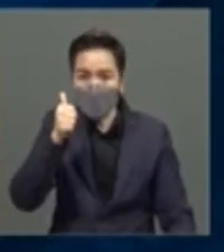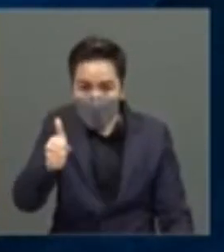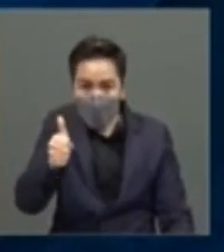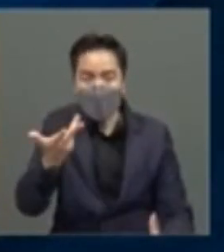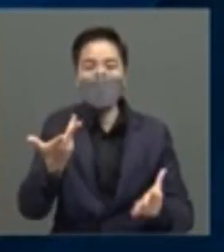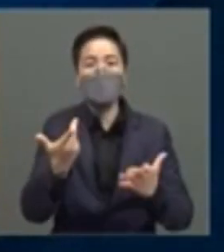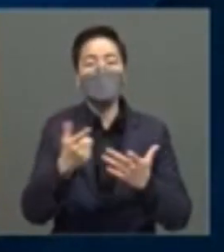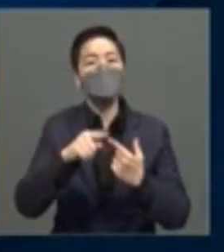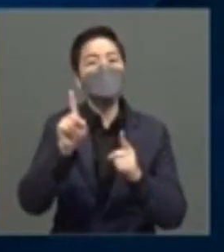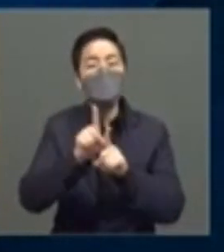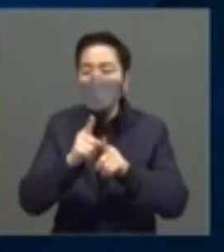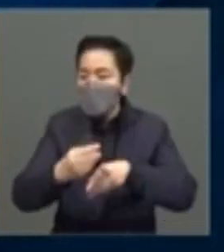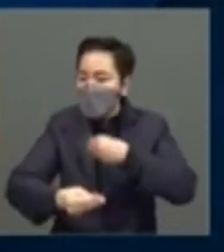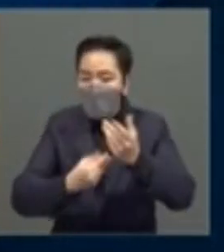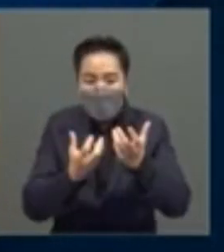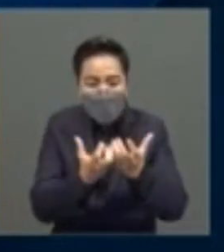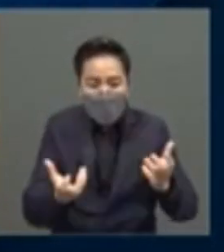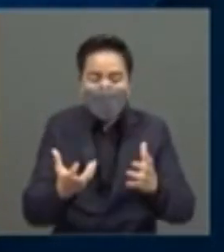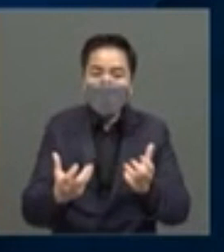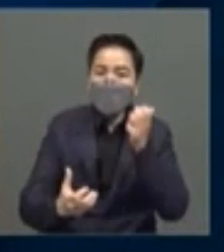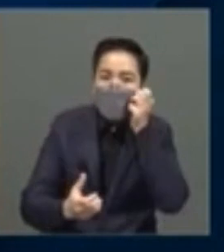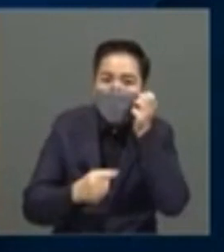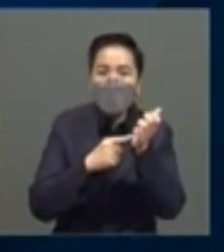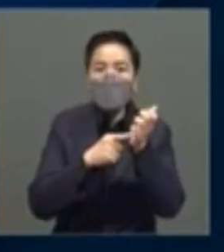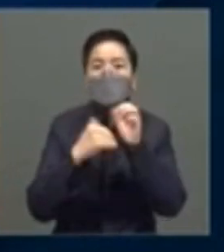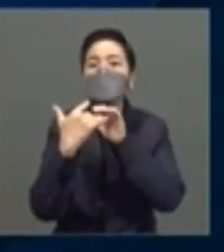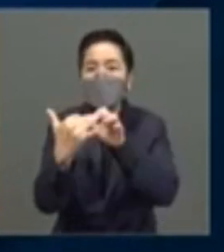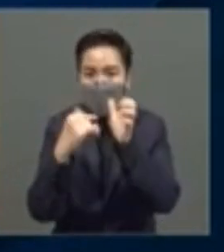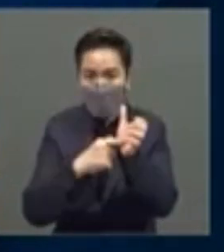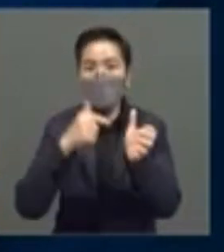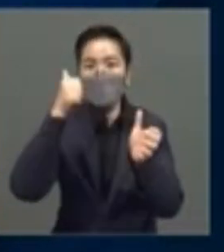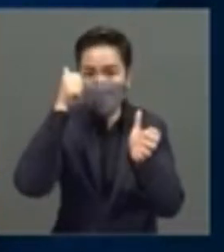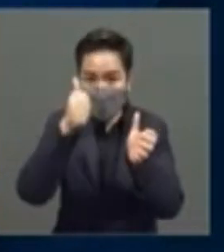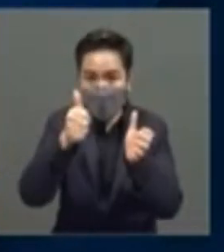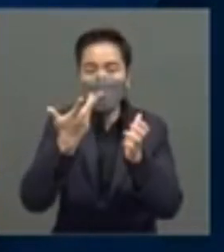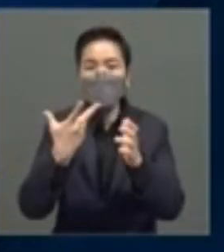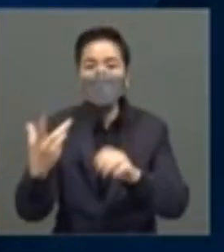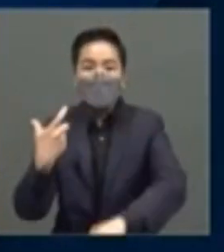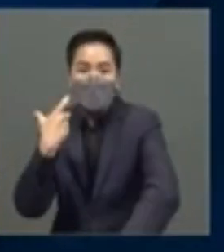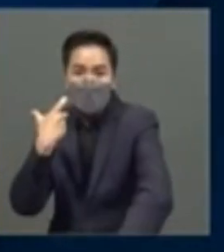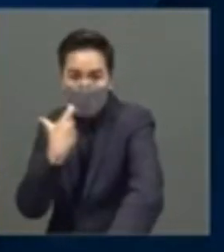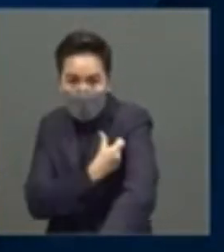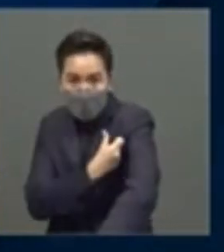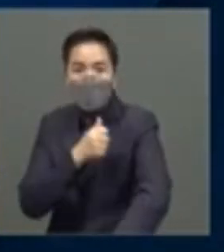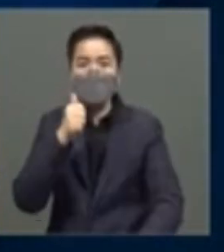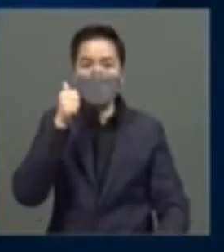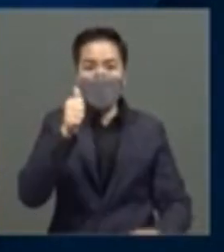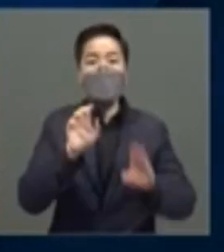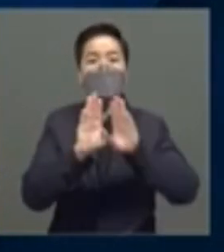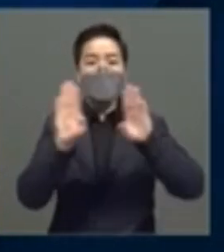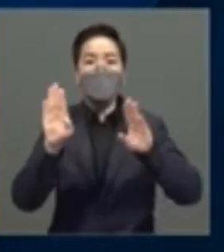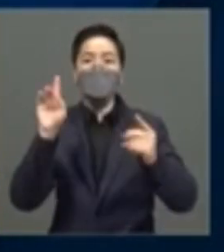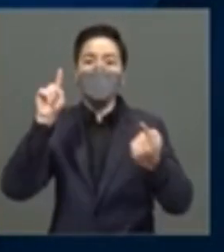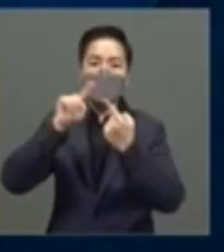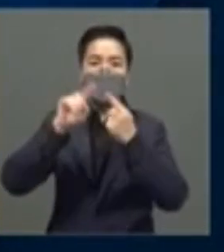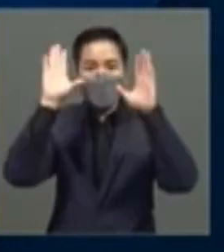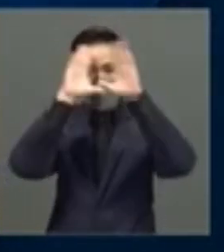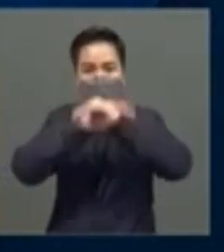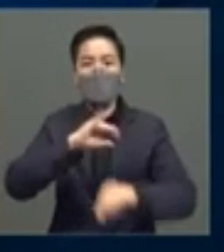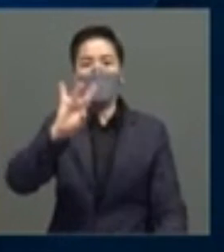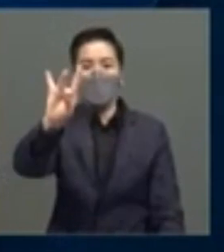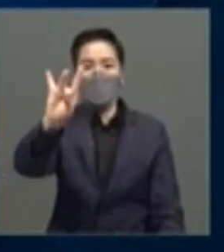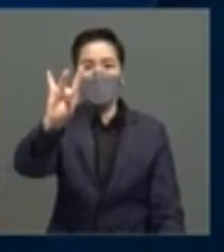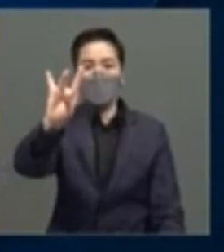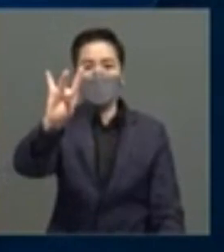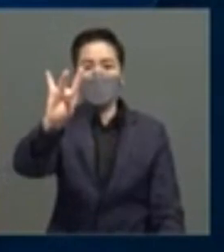ณฑ์สถานที่จำหน่ายอุปกรณ์มือถือการสื่อสารสถานที่ฉีดวัคซีนเปิดได้ถึง2ทุ่มนะค